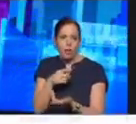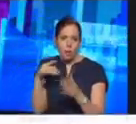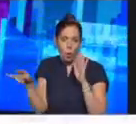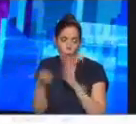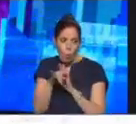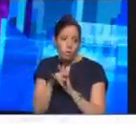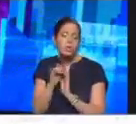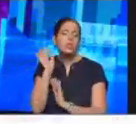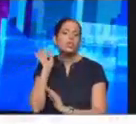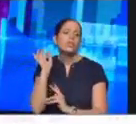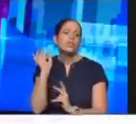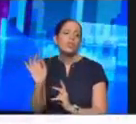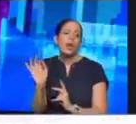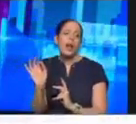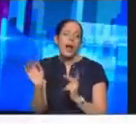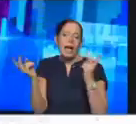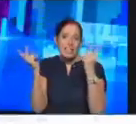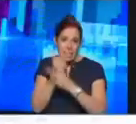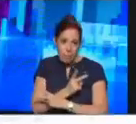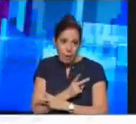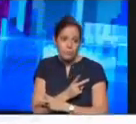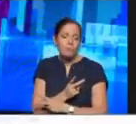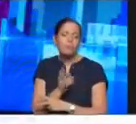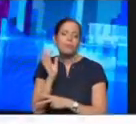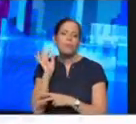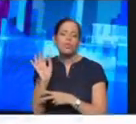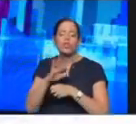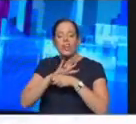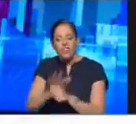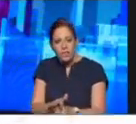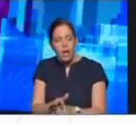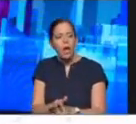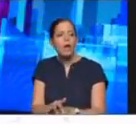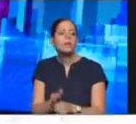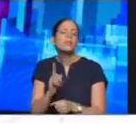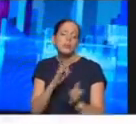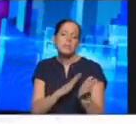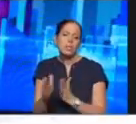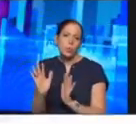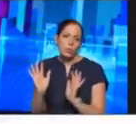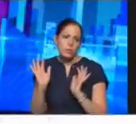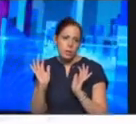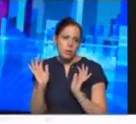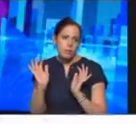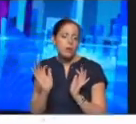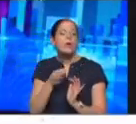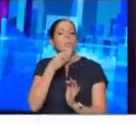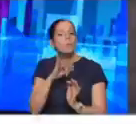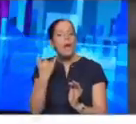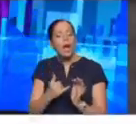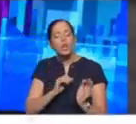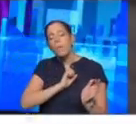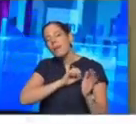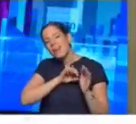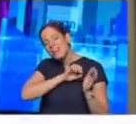החוק של ההסכמה, של הכפייה, הם סידרו את העניין הזה. כן. מותר היום לגרש בכפייה למדינה